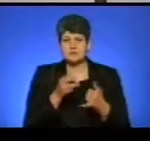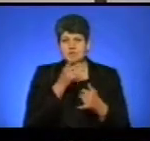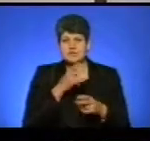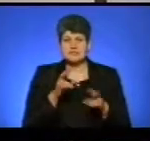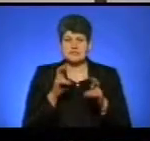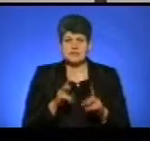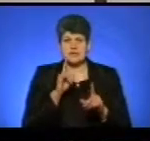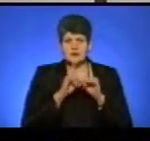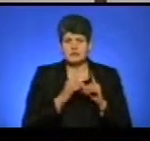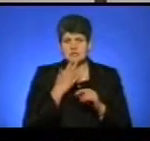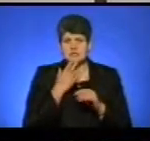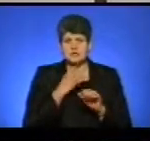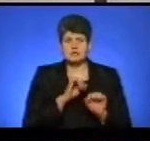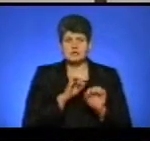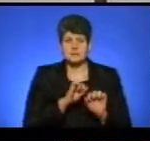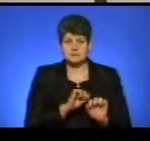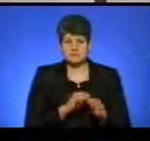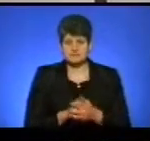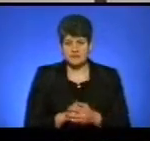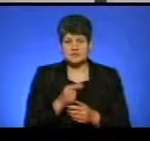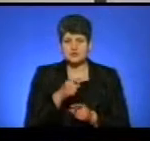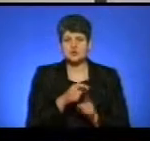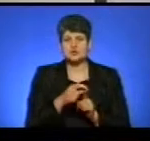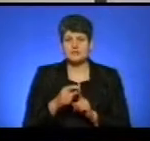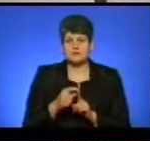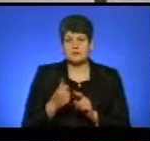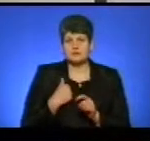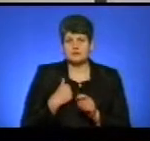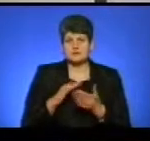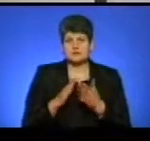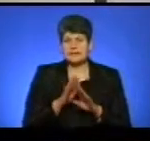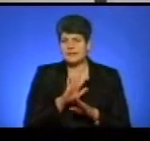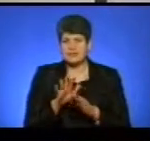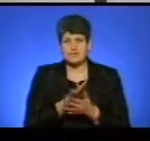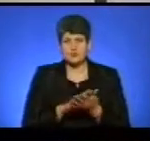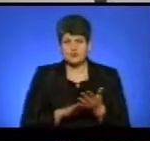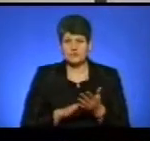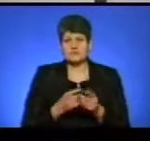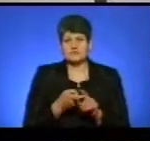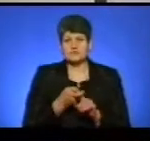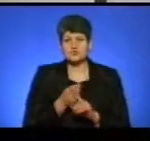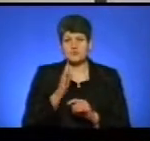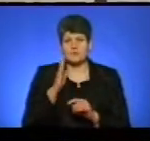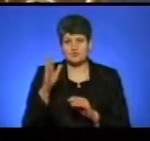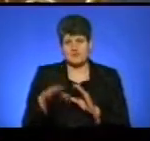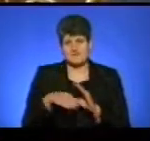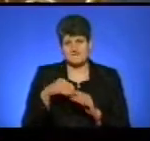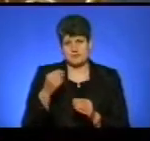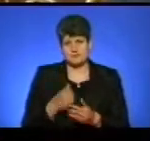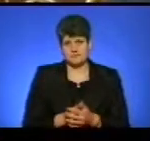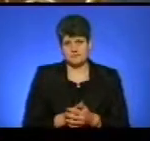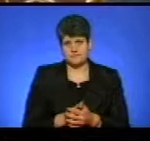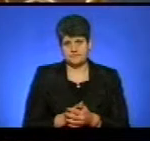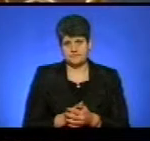засідання Ради національної безпеки і оборони. За його словами, воєнний стан не продовжили через майбутні вибори. Нікуди